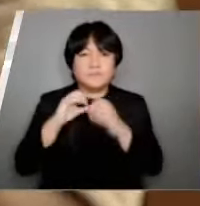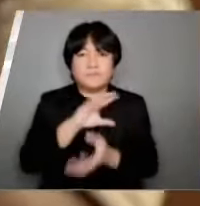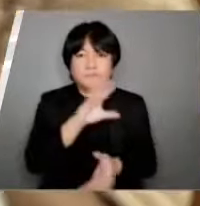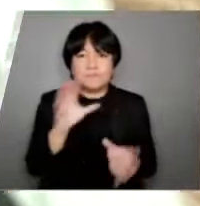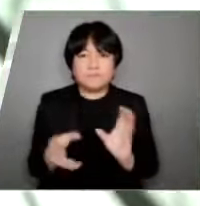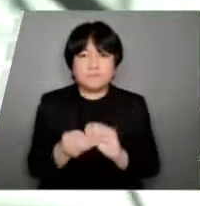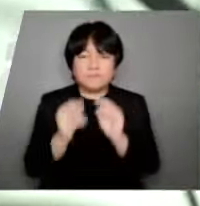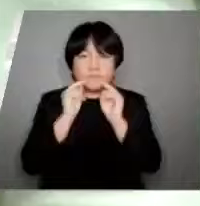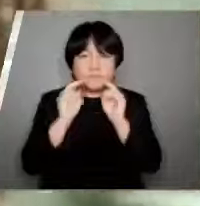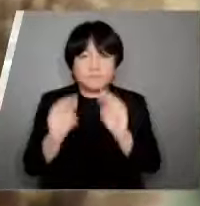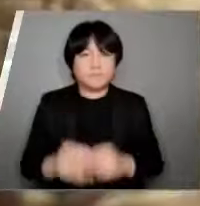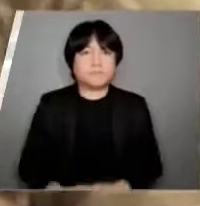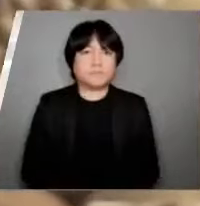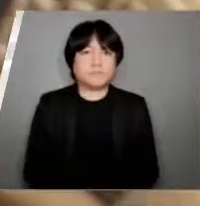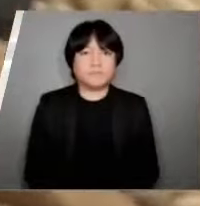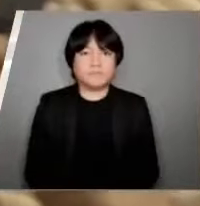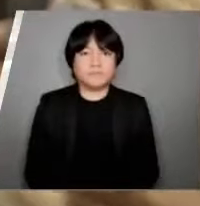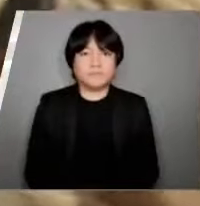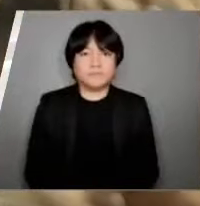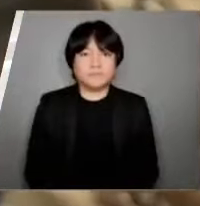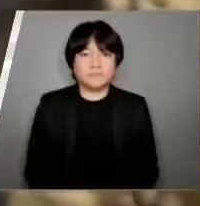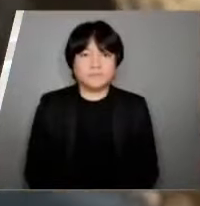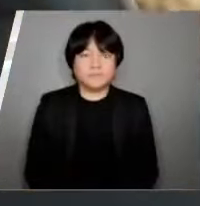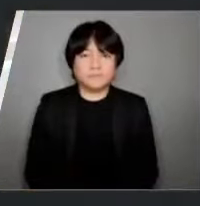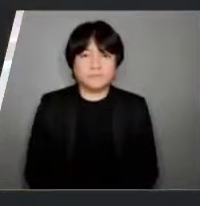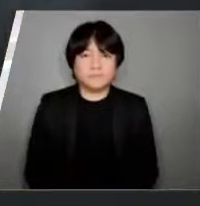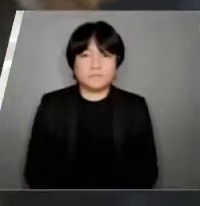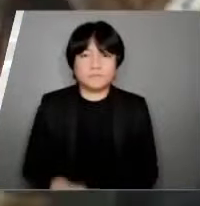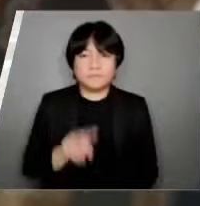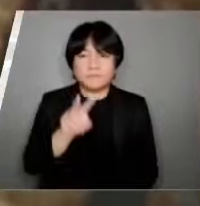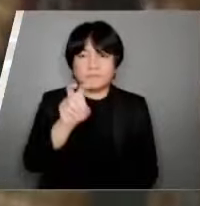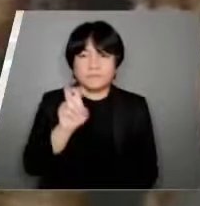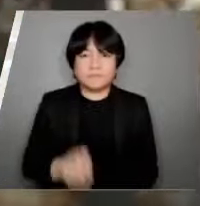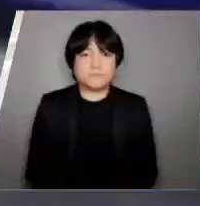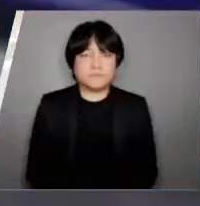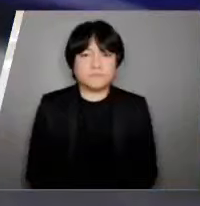News, Marisol Abdurrahman, ang inyong saksi.